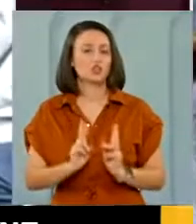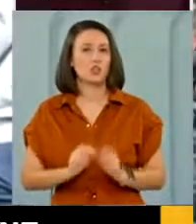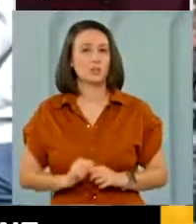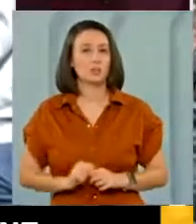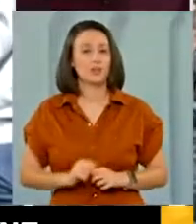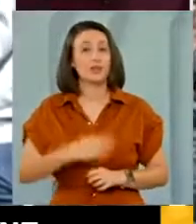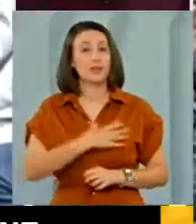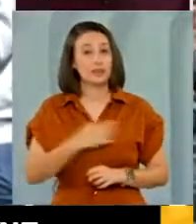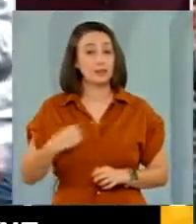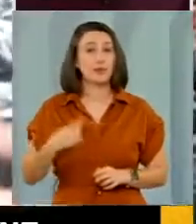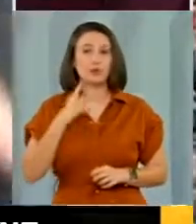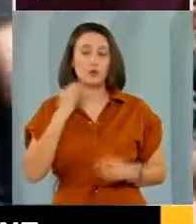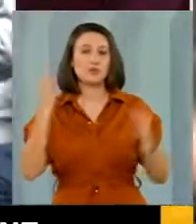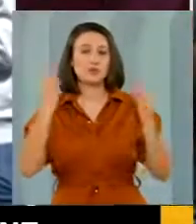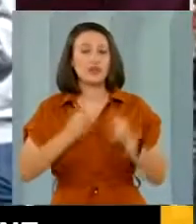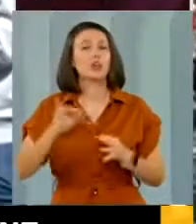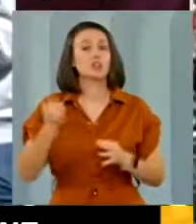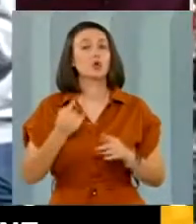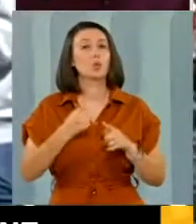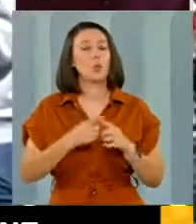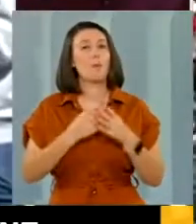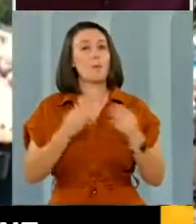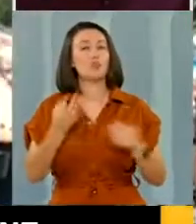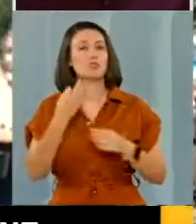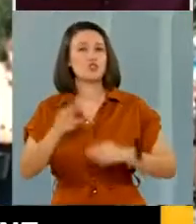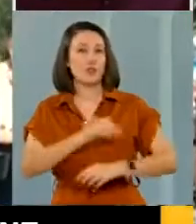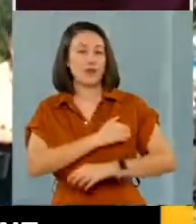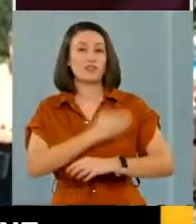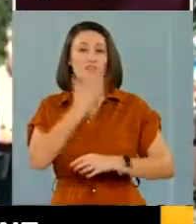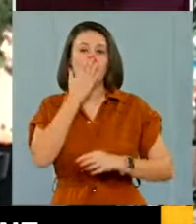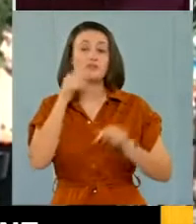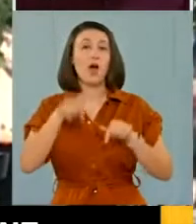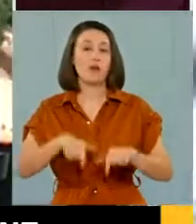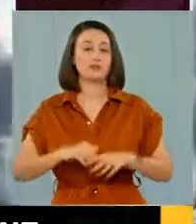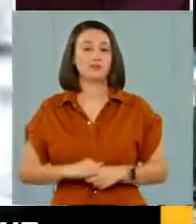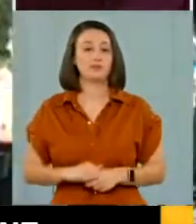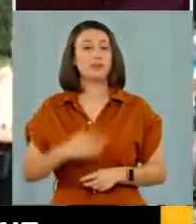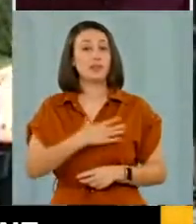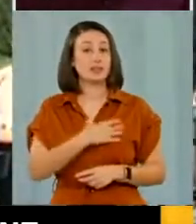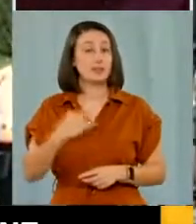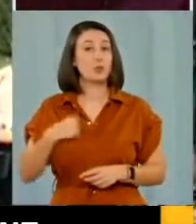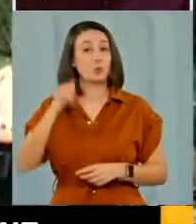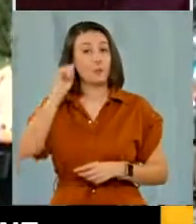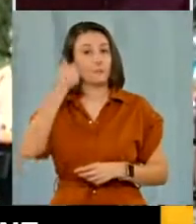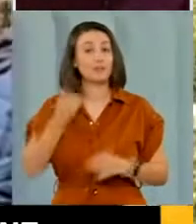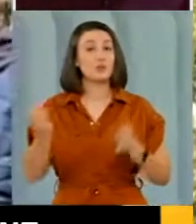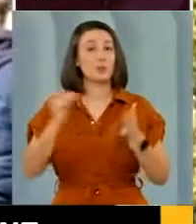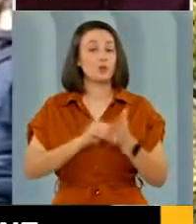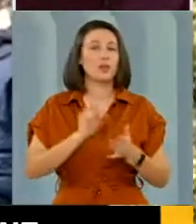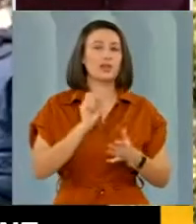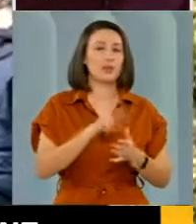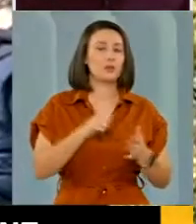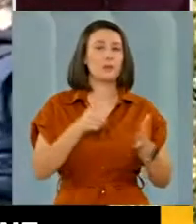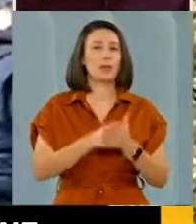accentuat, temperaturile vor scădea și cu mai mult de 10 grade față de astăzi, temperaturi care mâine se vor situa între